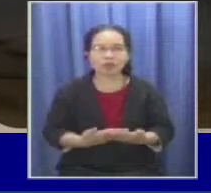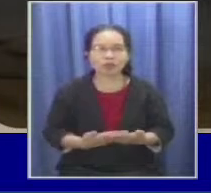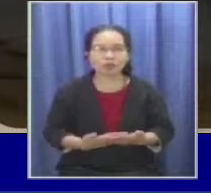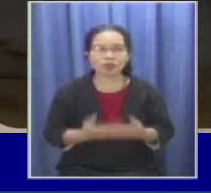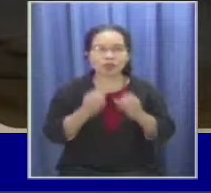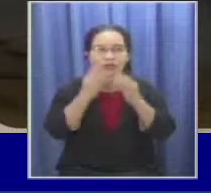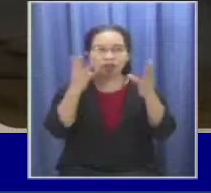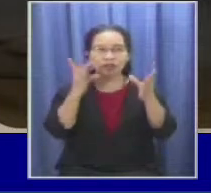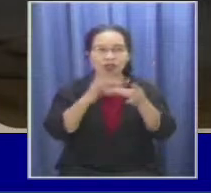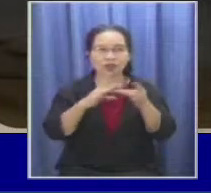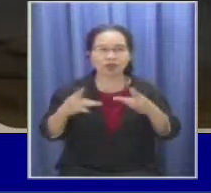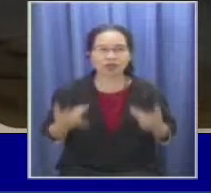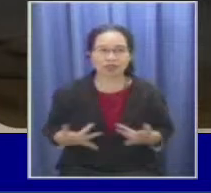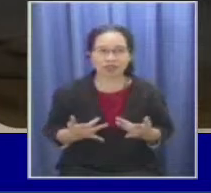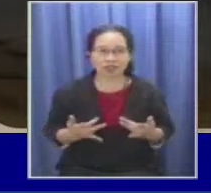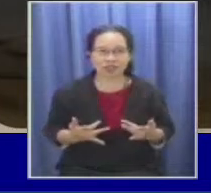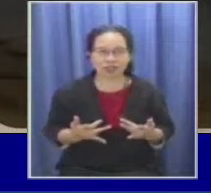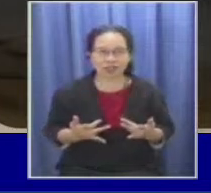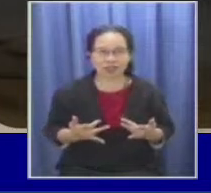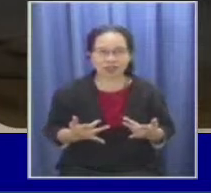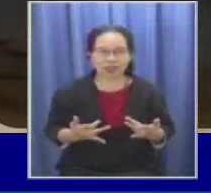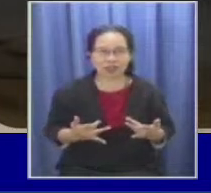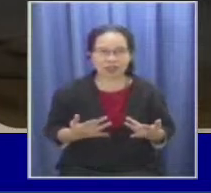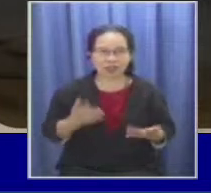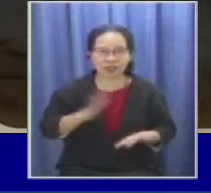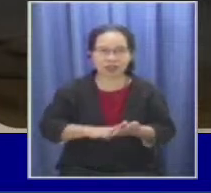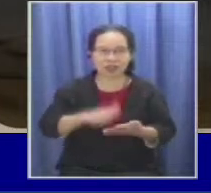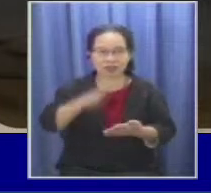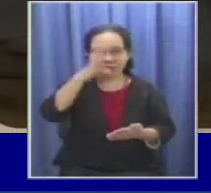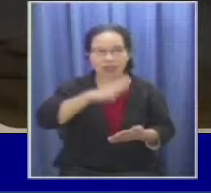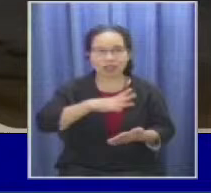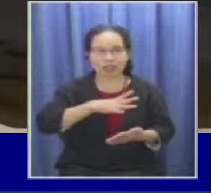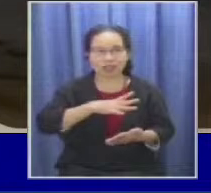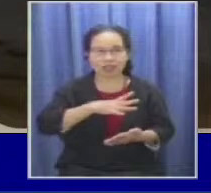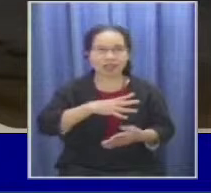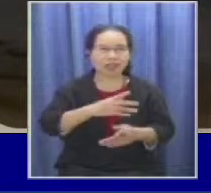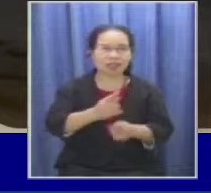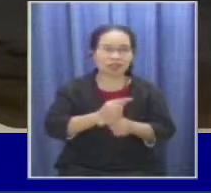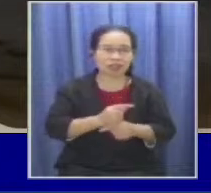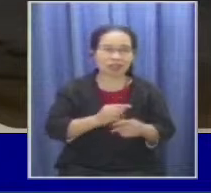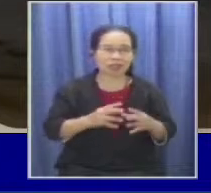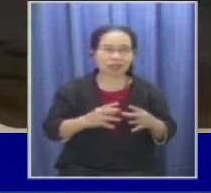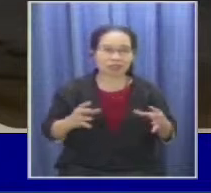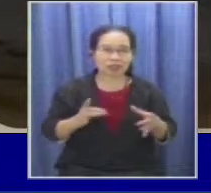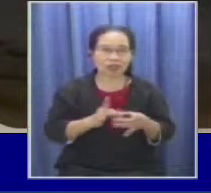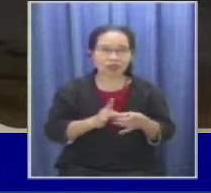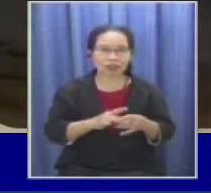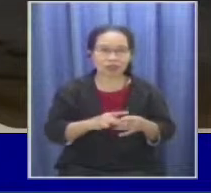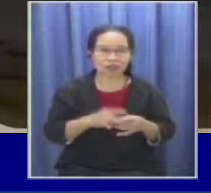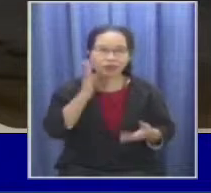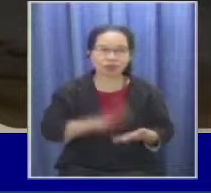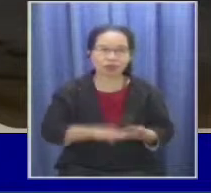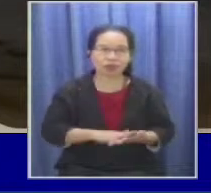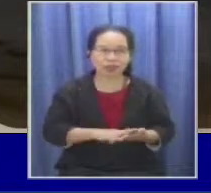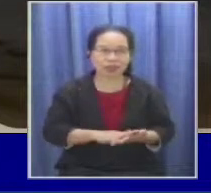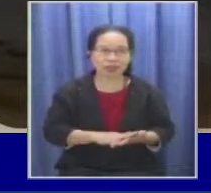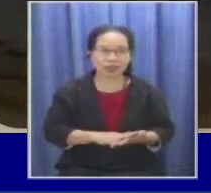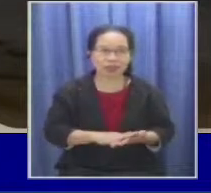ka oni papa fie ne pa waboabo ano na kuma mu na oda